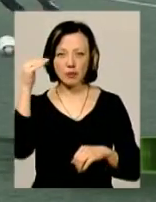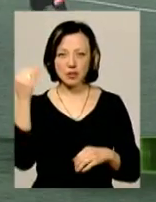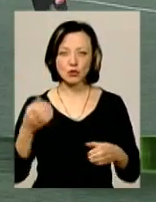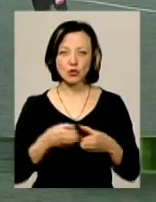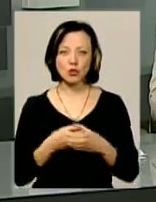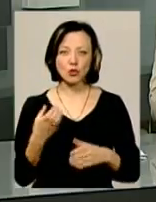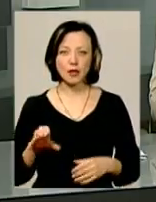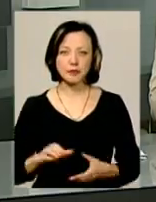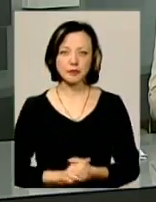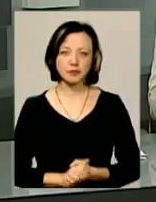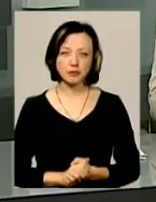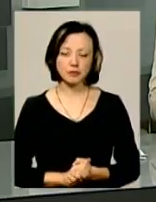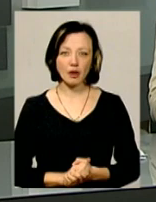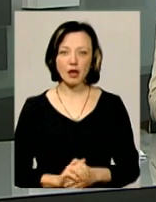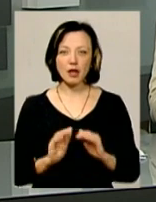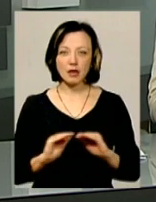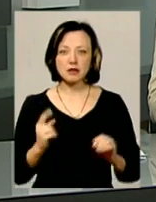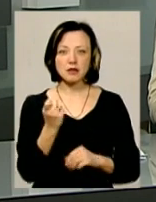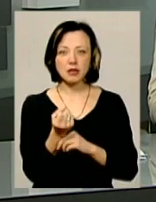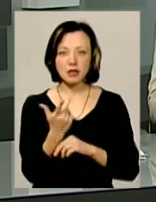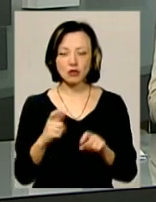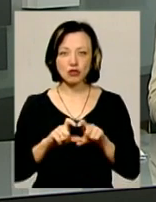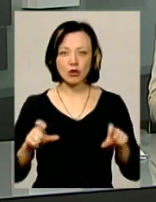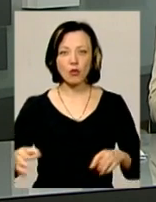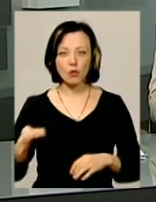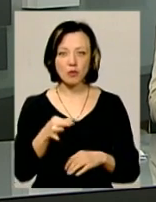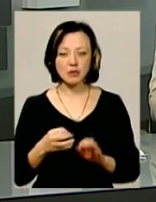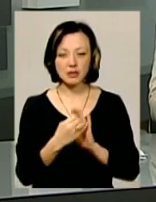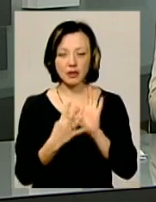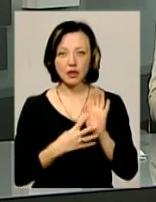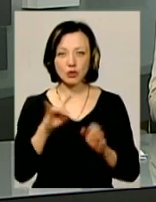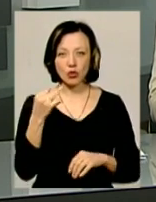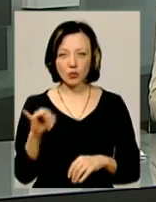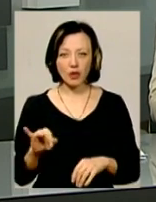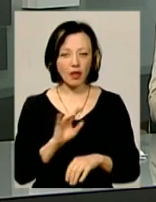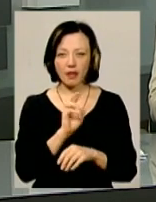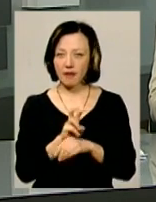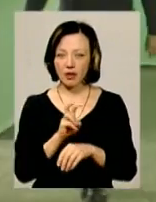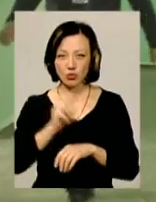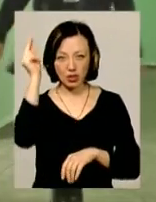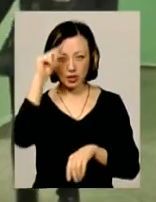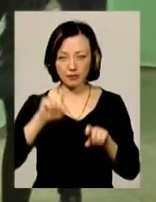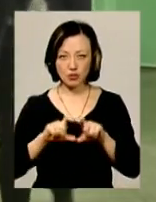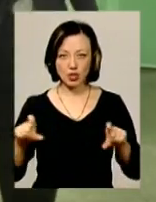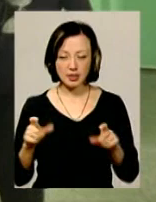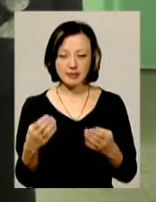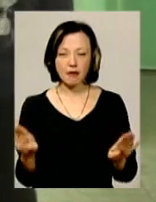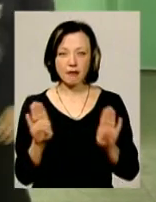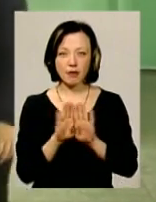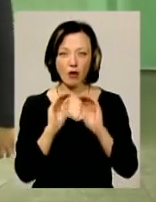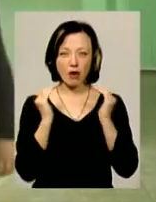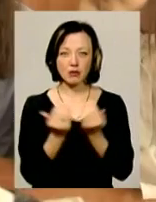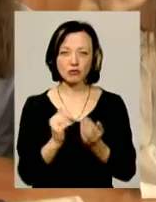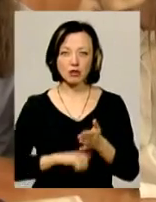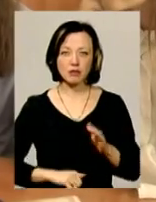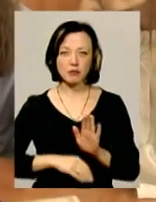сотні». Учні 113 шкіл Хмельниччини з 19 лютого не вийдуть на навчання. Заклади закриють на карантин